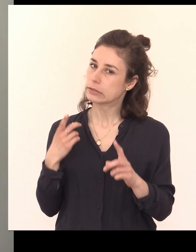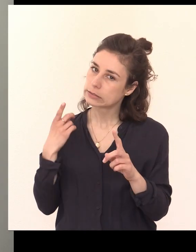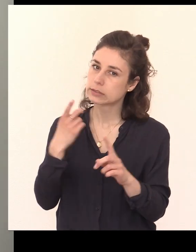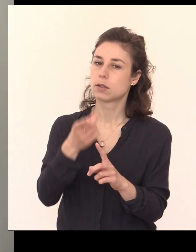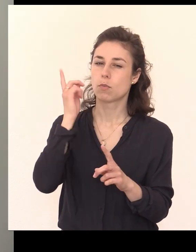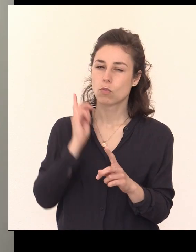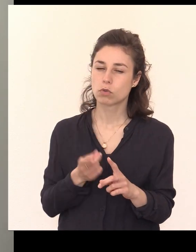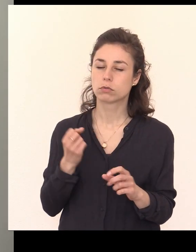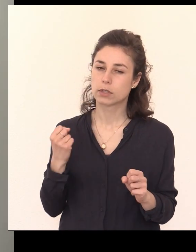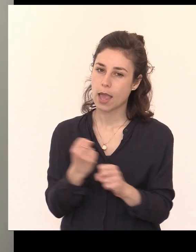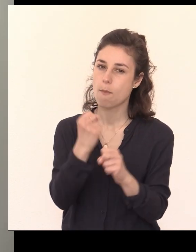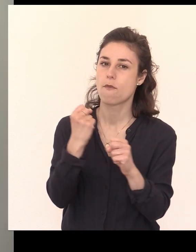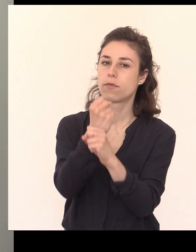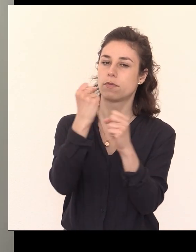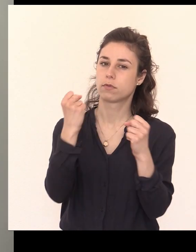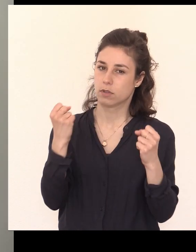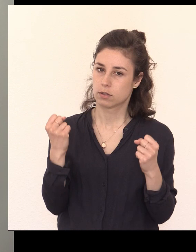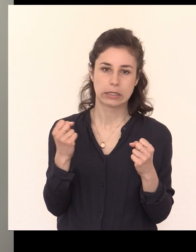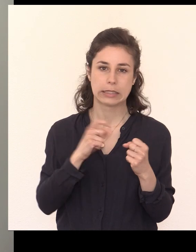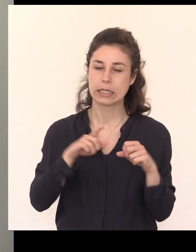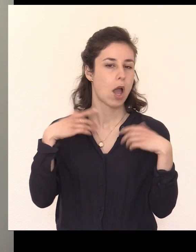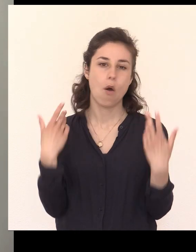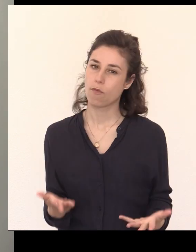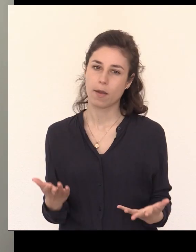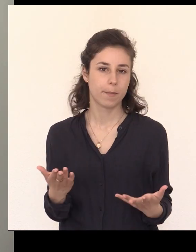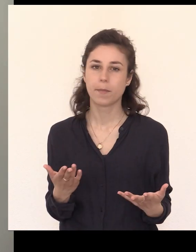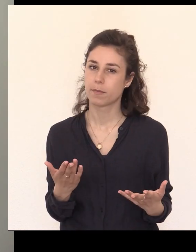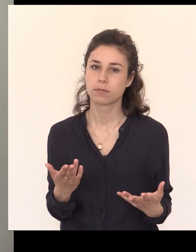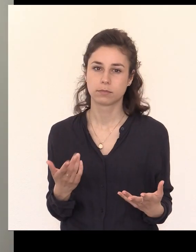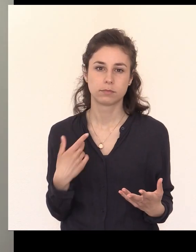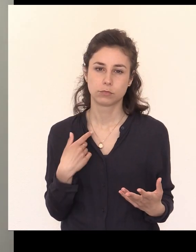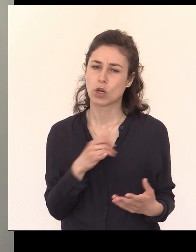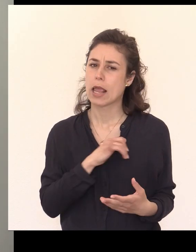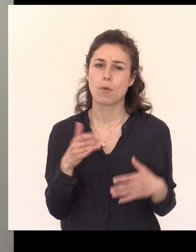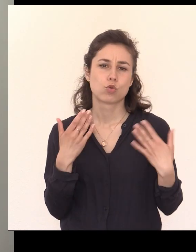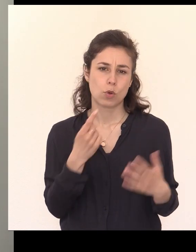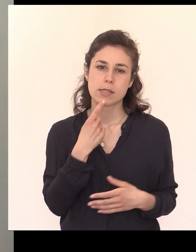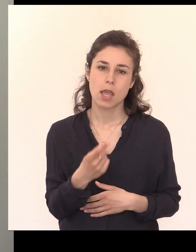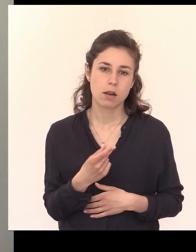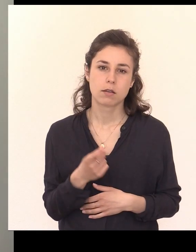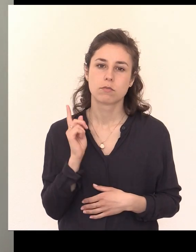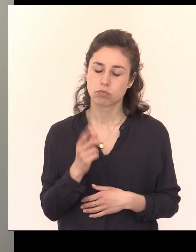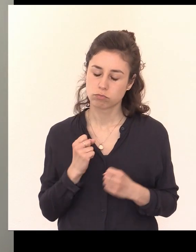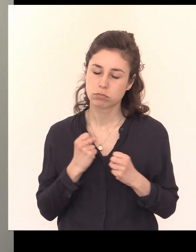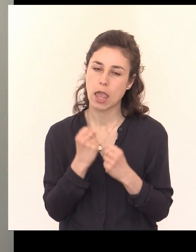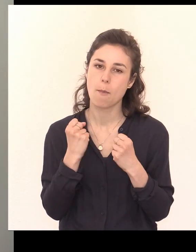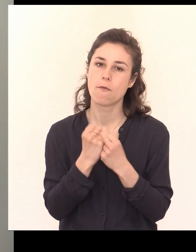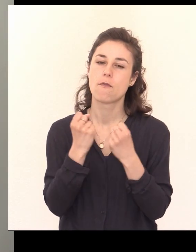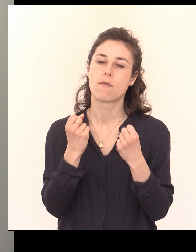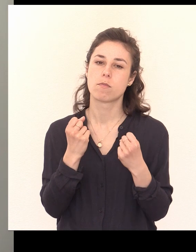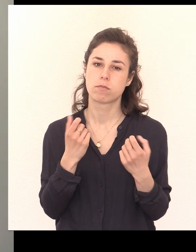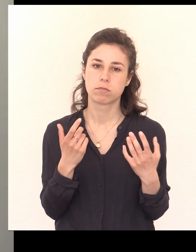Ziele kämpfen und es halt nicht aufgeben. Das, was ich immer gesagt habe. Man soll dranbleiben,